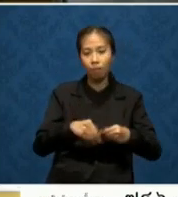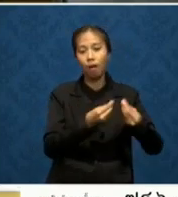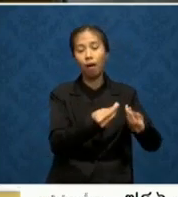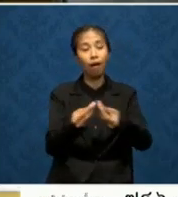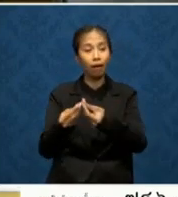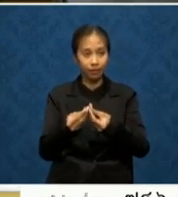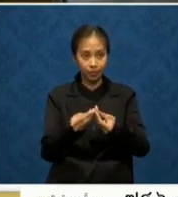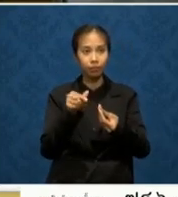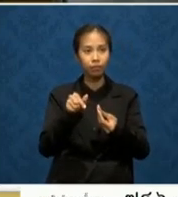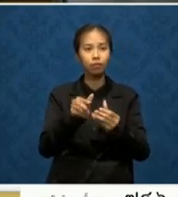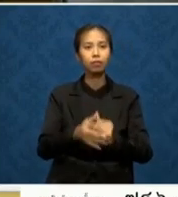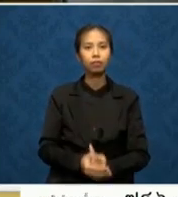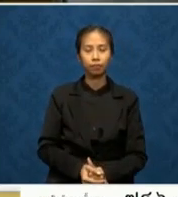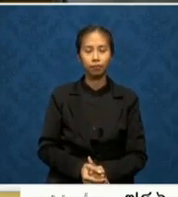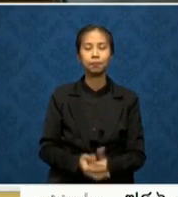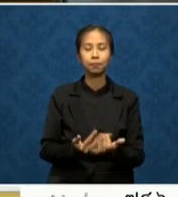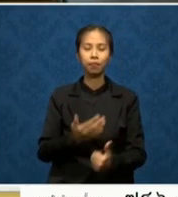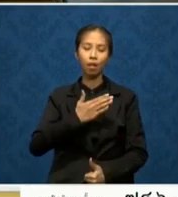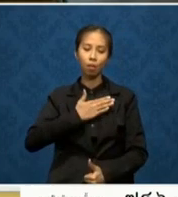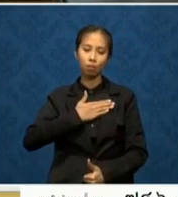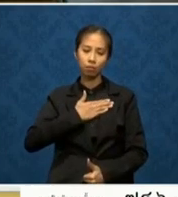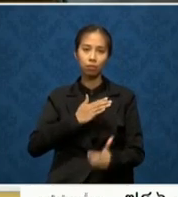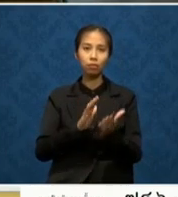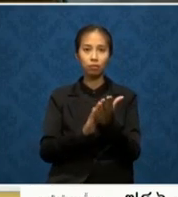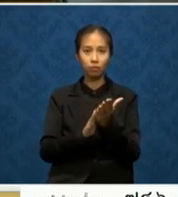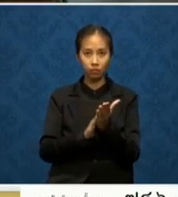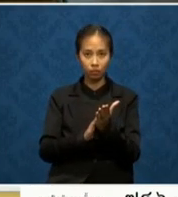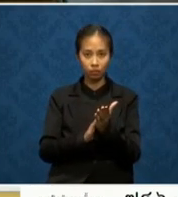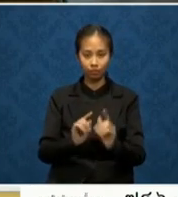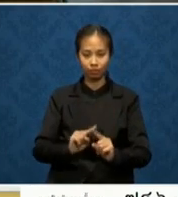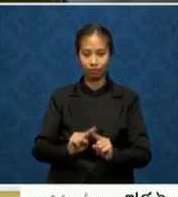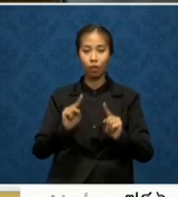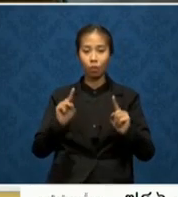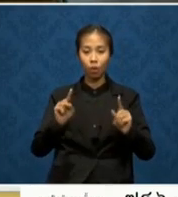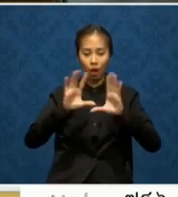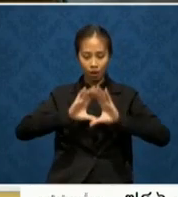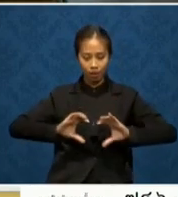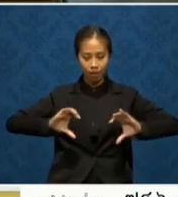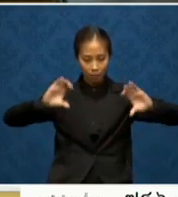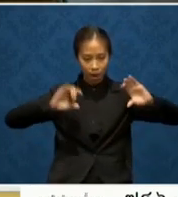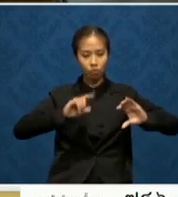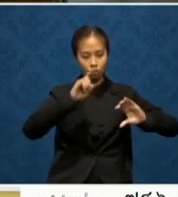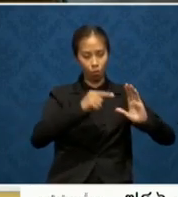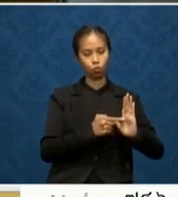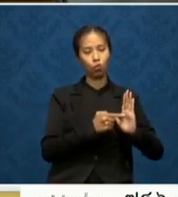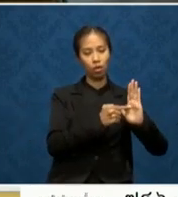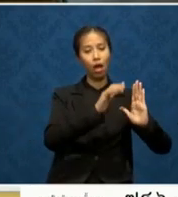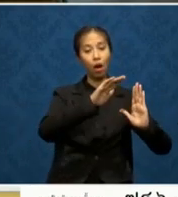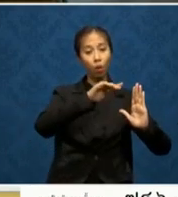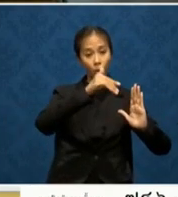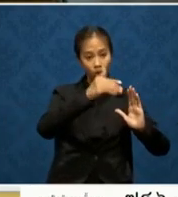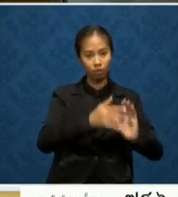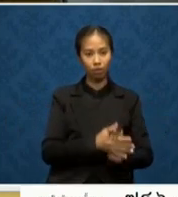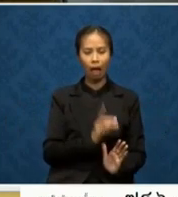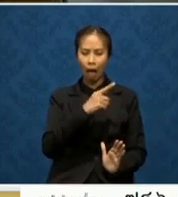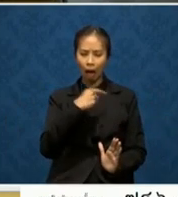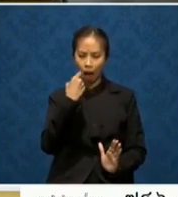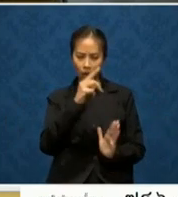มชื่นชมแต่รัฐบาลจะต้องทำเป็นตัวอย่างนะครับใครไม่เคารพกฎหม